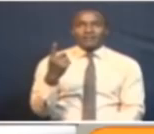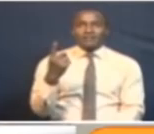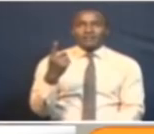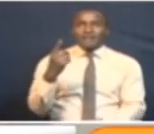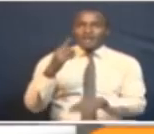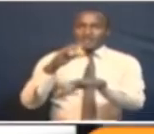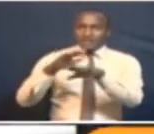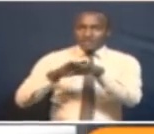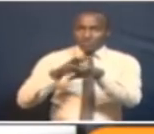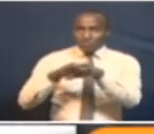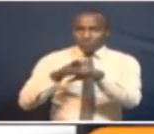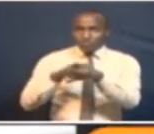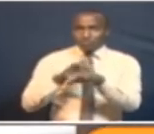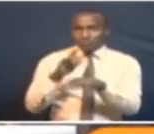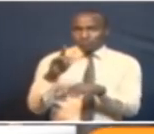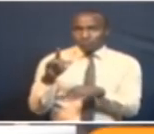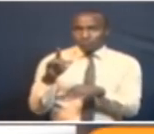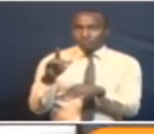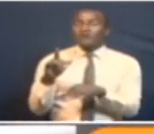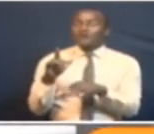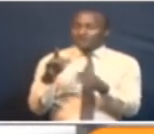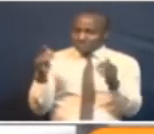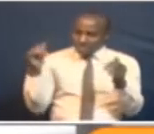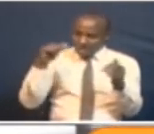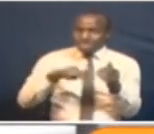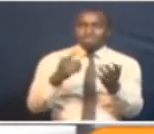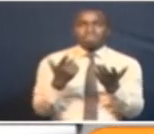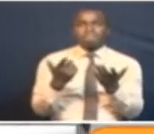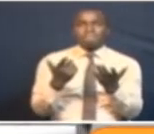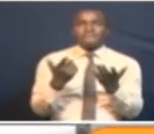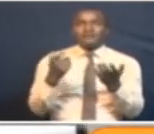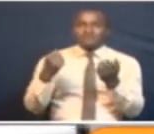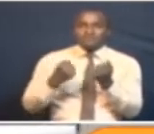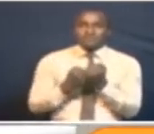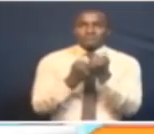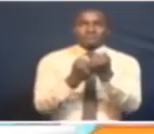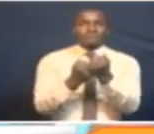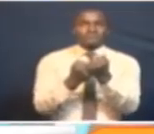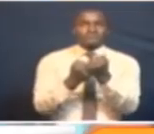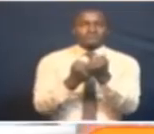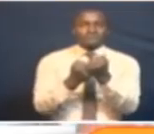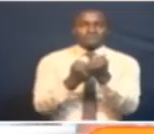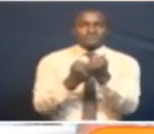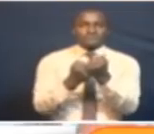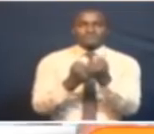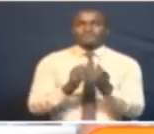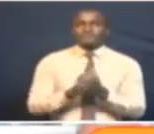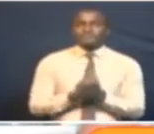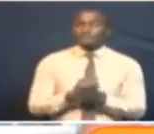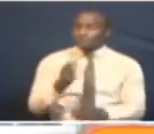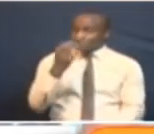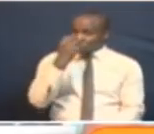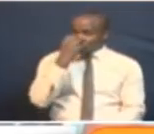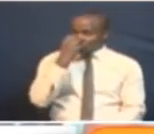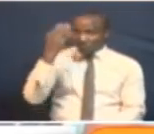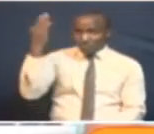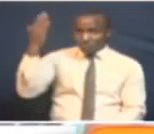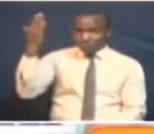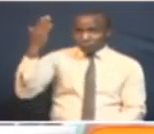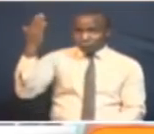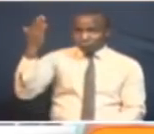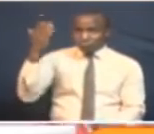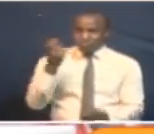yetu, ndio wewe Mkikuyu ndanda yetu, uumbize mkono, acha ukiambia. Kwa upande wake, Ruto akinena machache ya